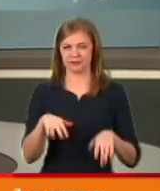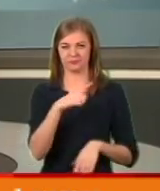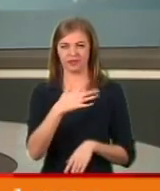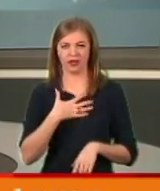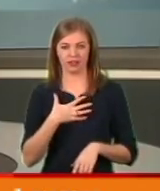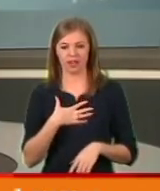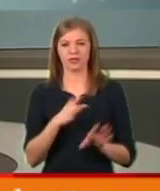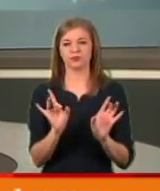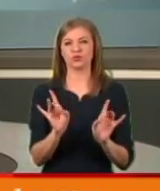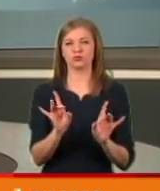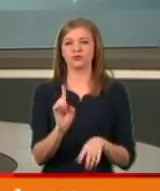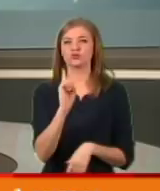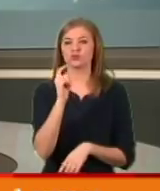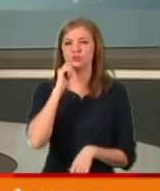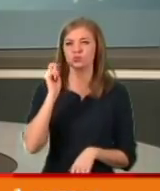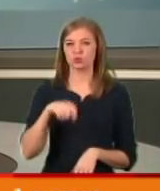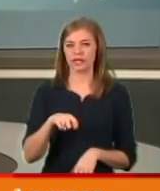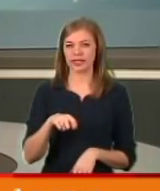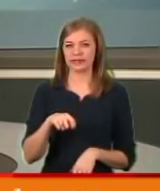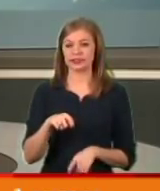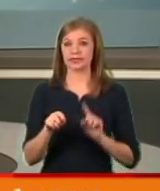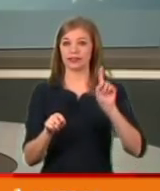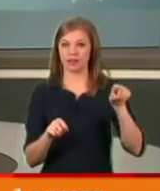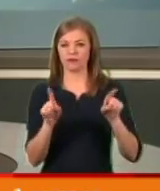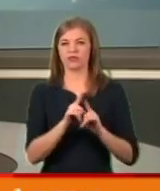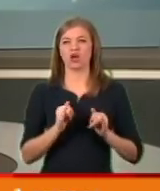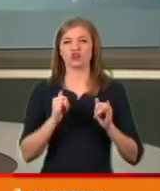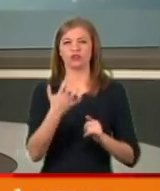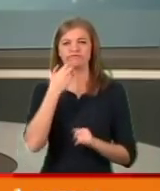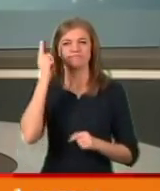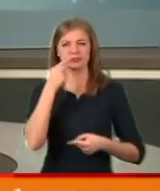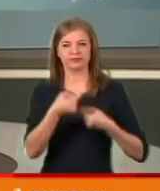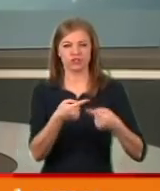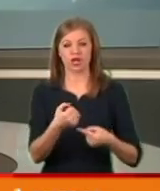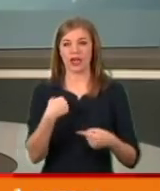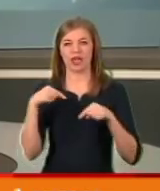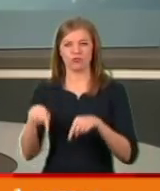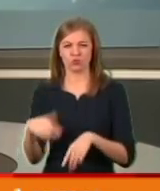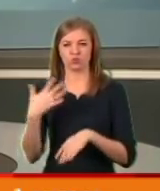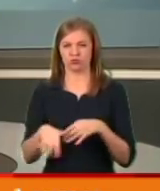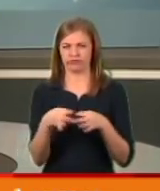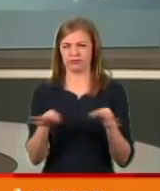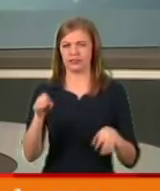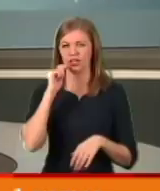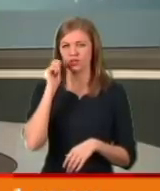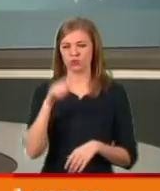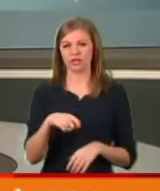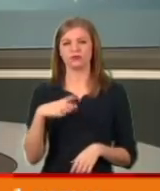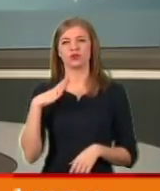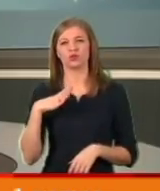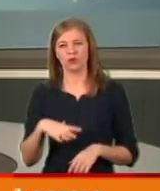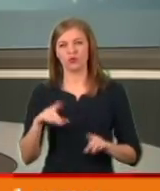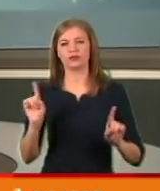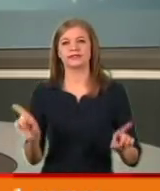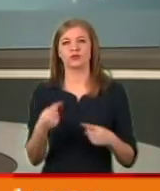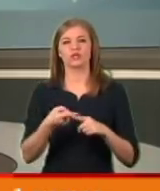Канаді, розповість, чому українці там так шанують дідівські звичаї, а нам тут, уже незалежній Україні, доводиться